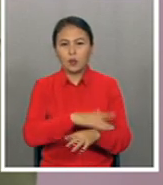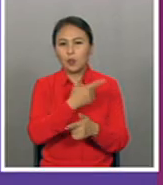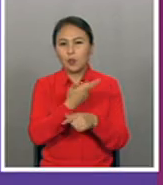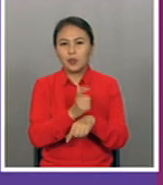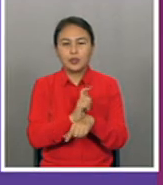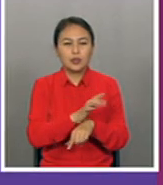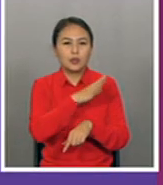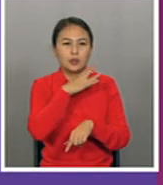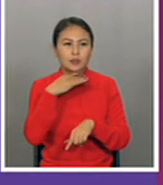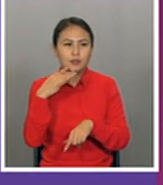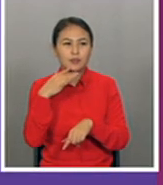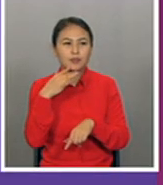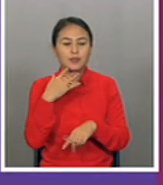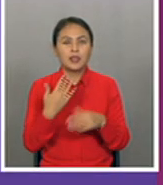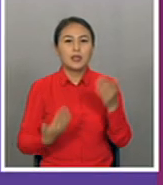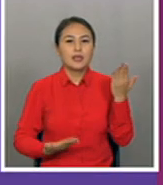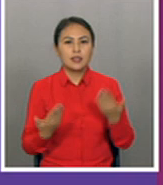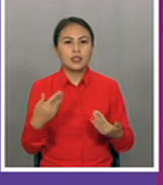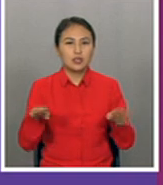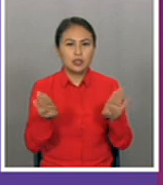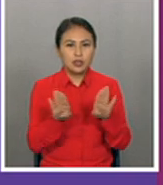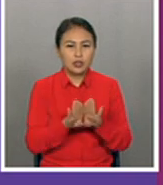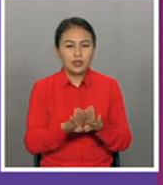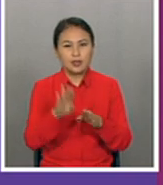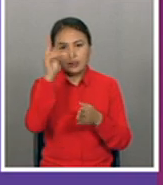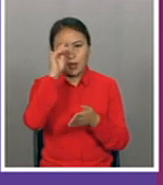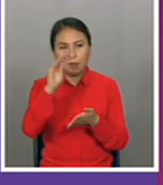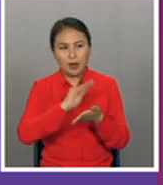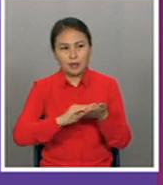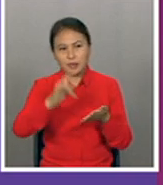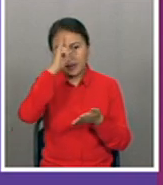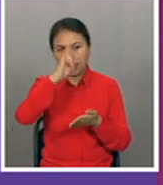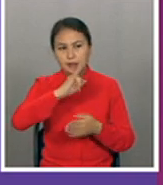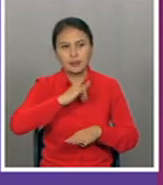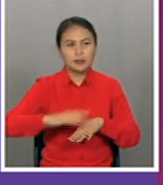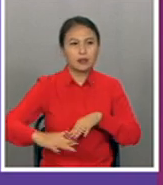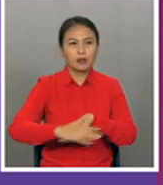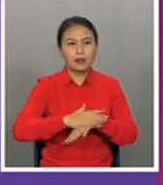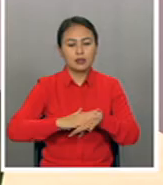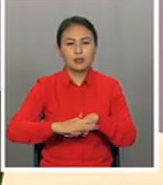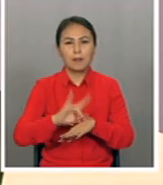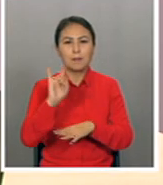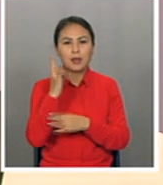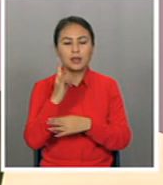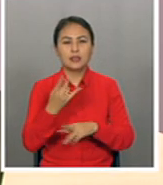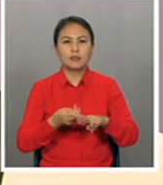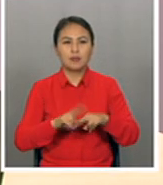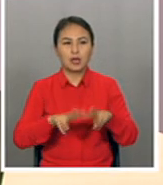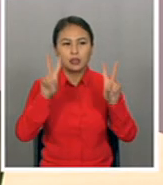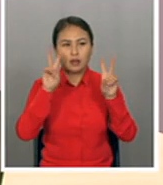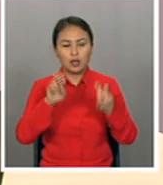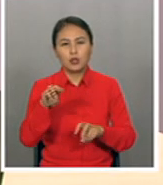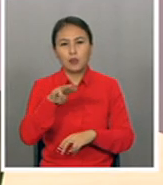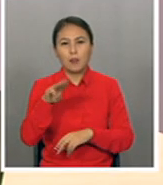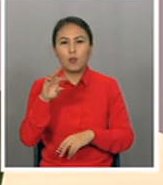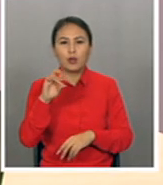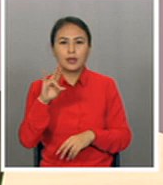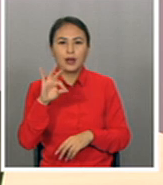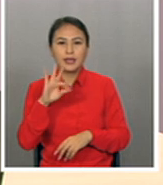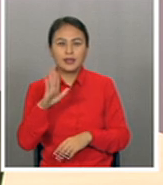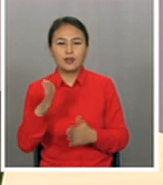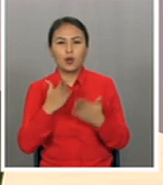екен. Ендеше, сабағымызды қазақ деген халықтың баласымын деген Тұманбай Молдағалиевтің